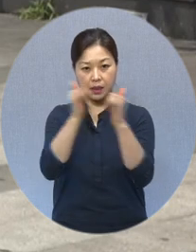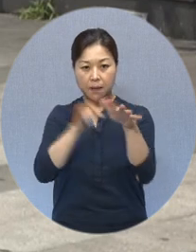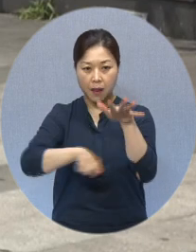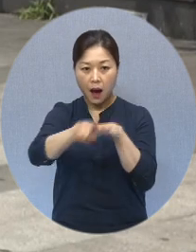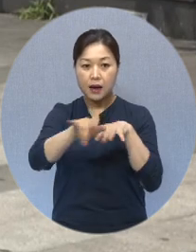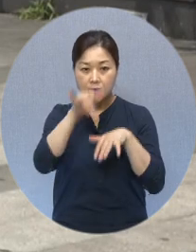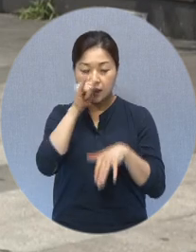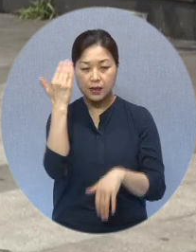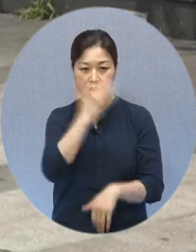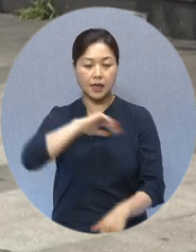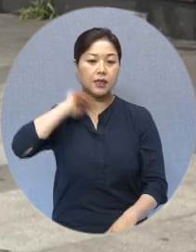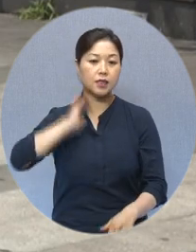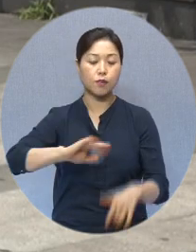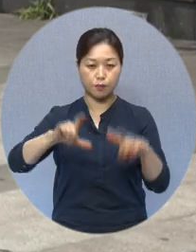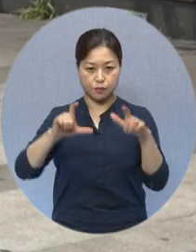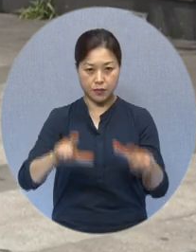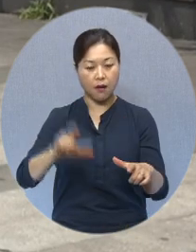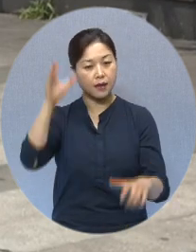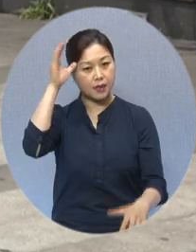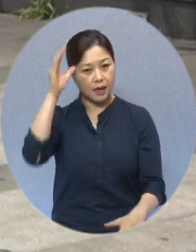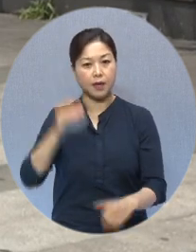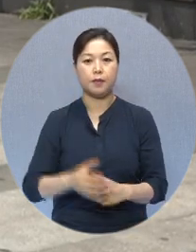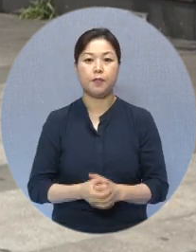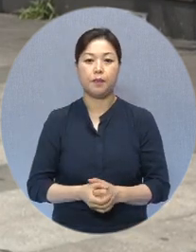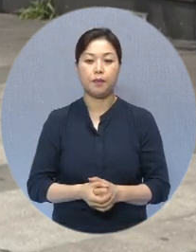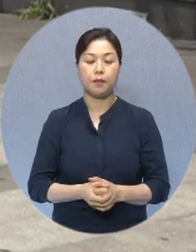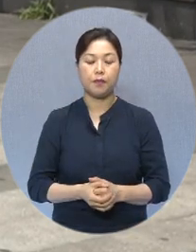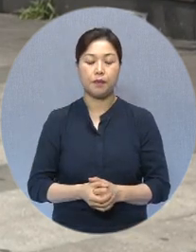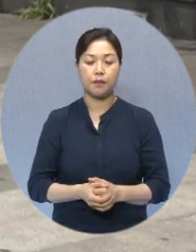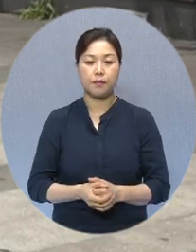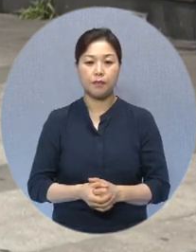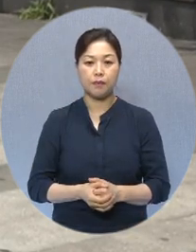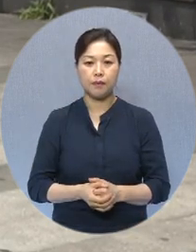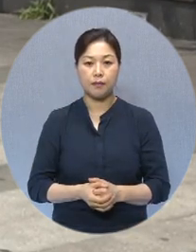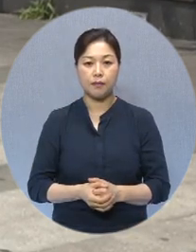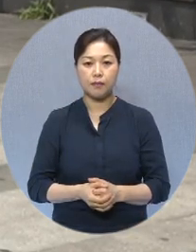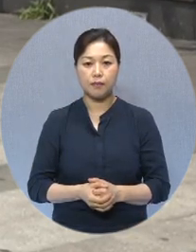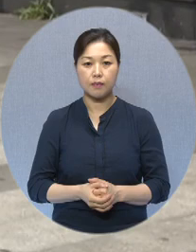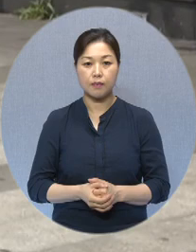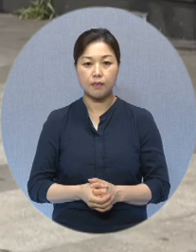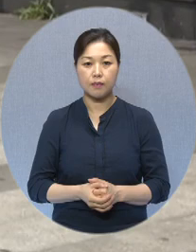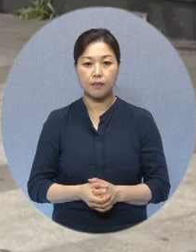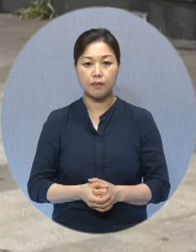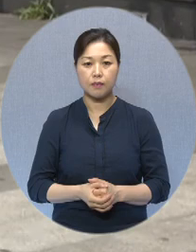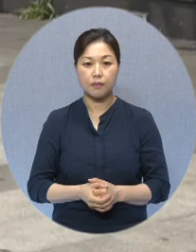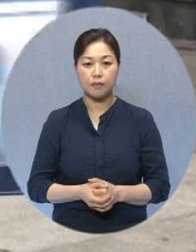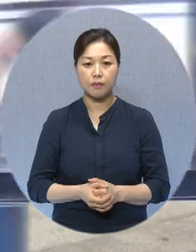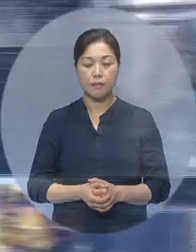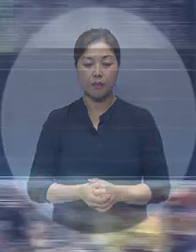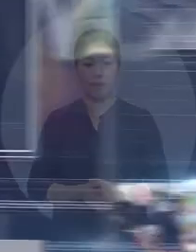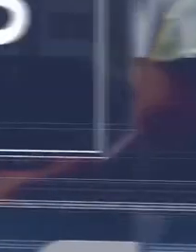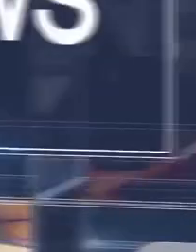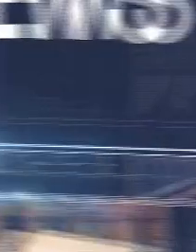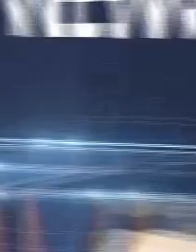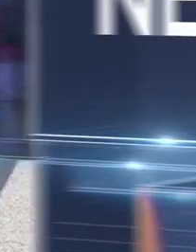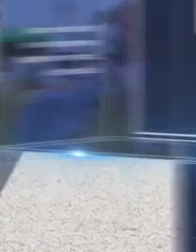클린 의정부 기대됩니다. 복지TV 경기방송 정선입니다.